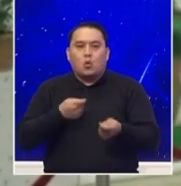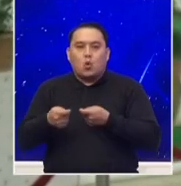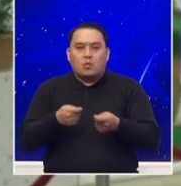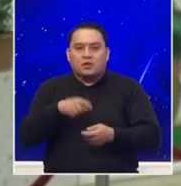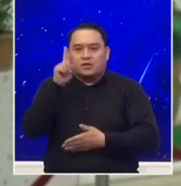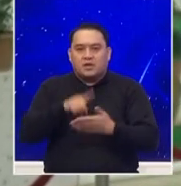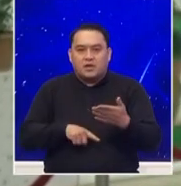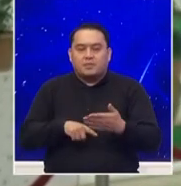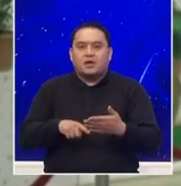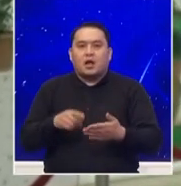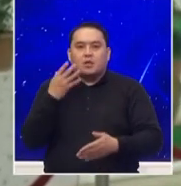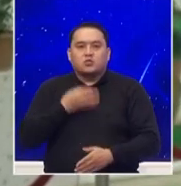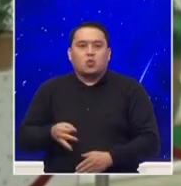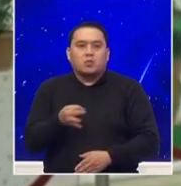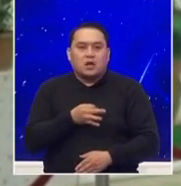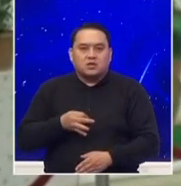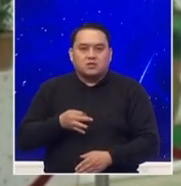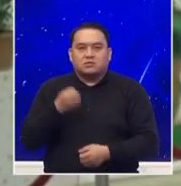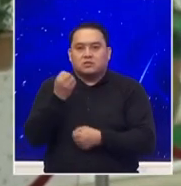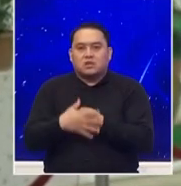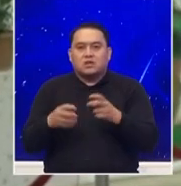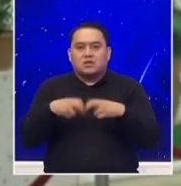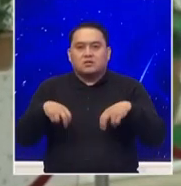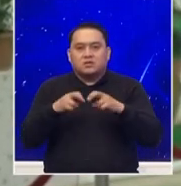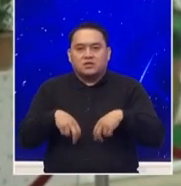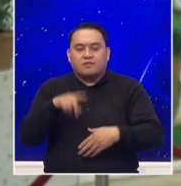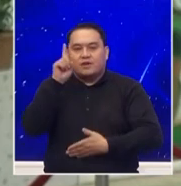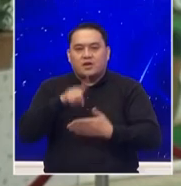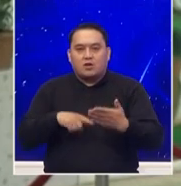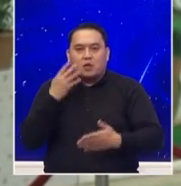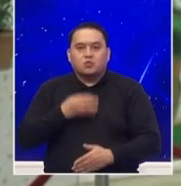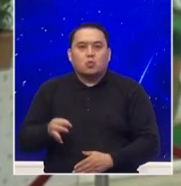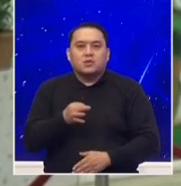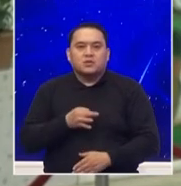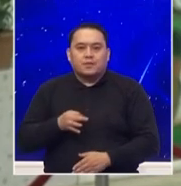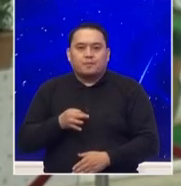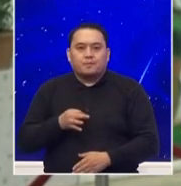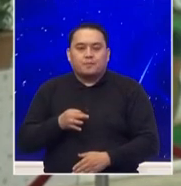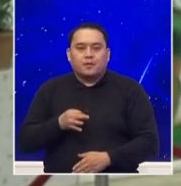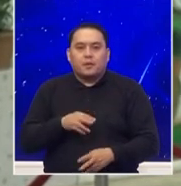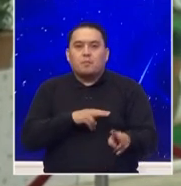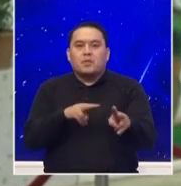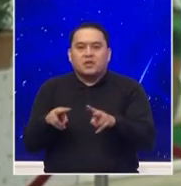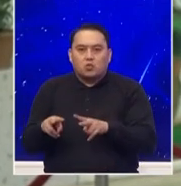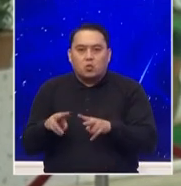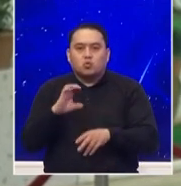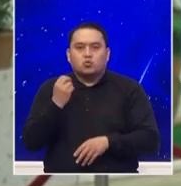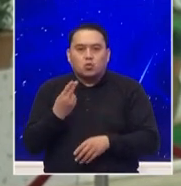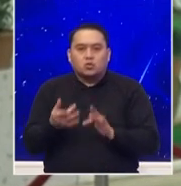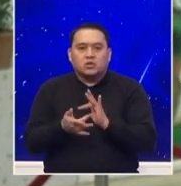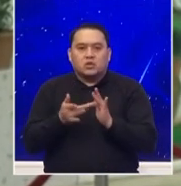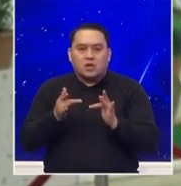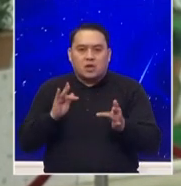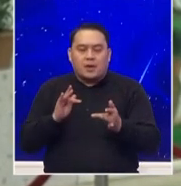делам религии Алматинской области, также Центр исследования проблем в сфере религии Алматинской области, мониторит социальные сети